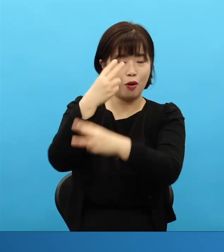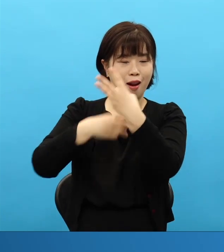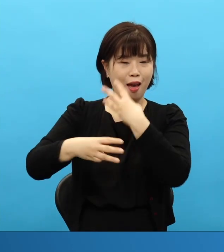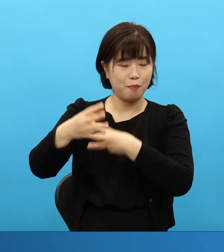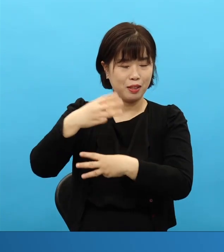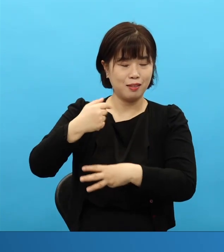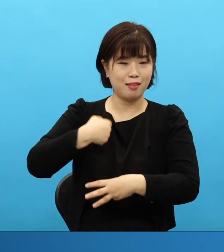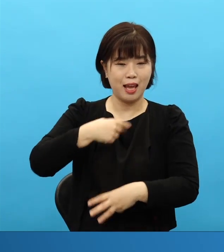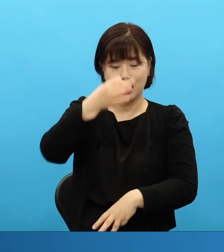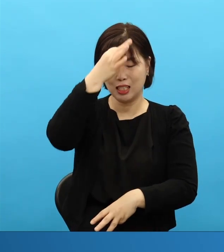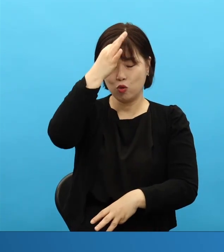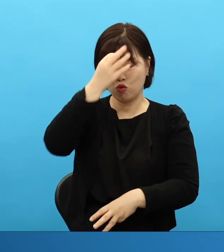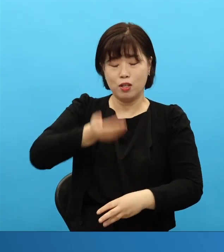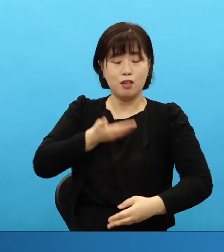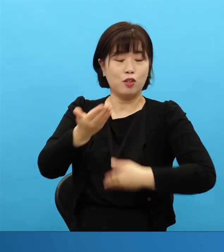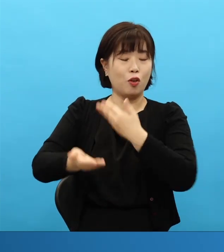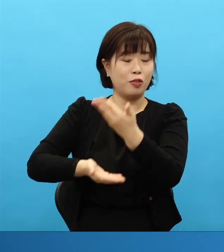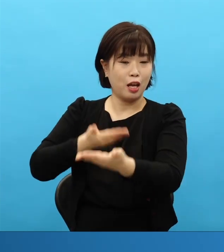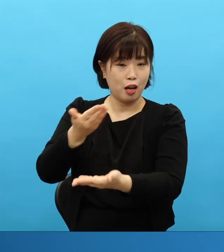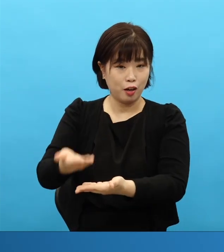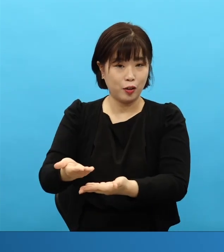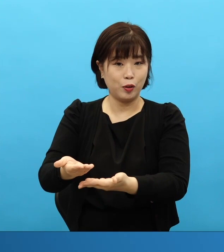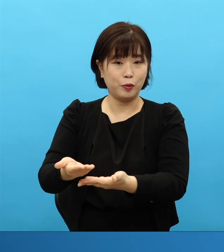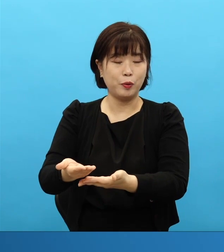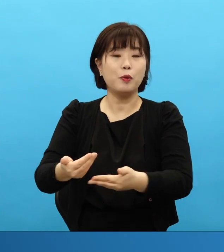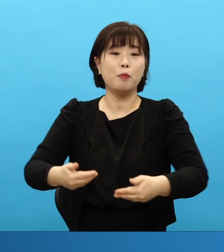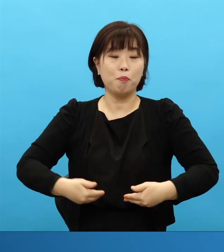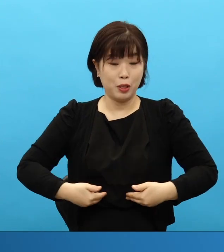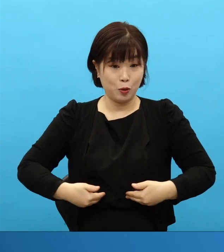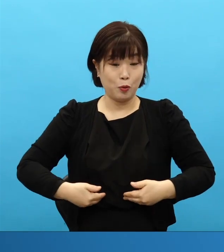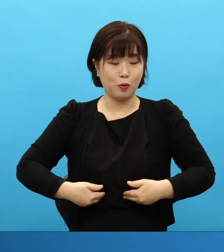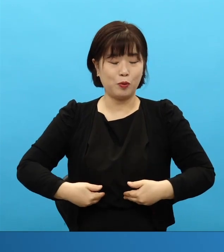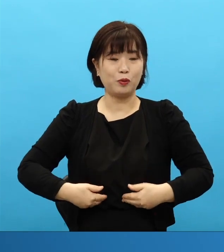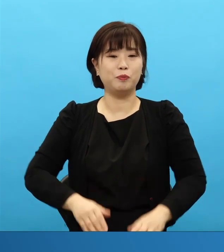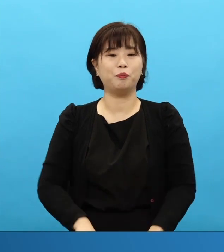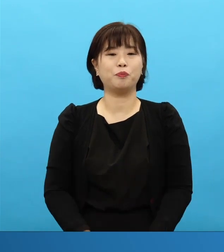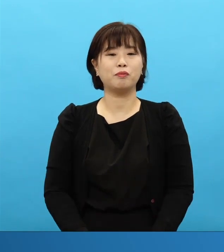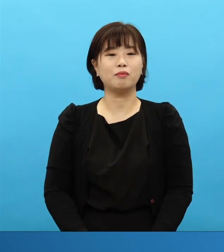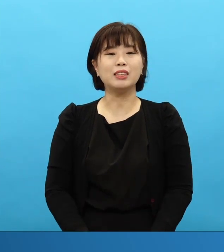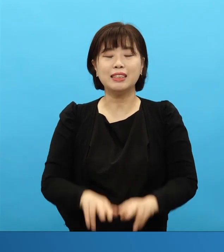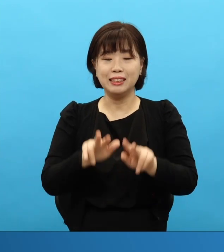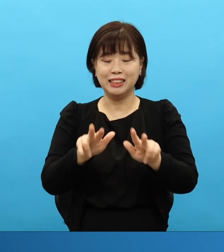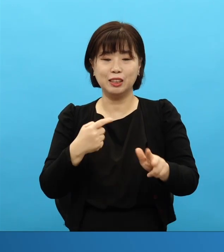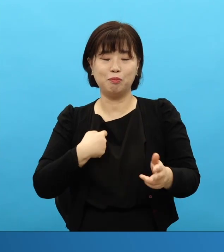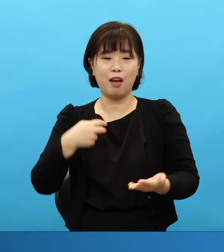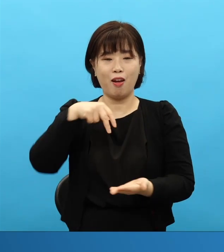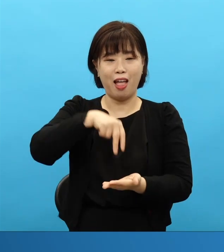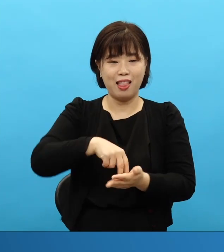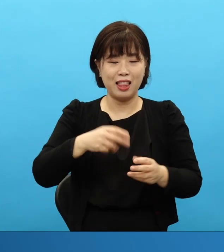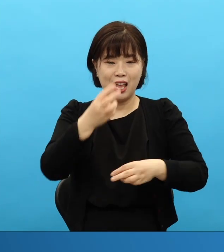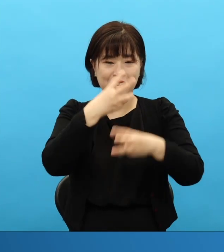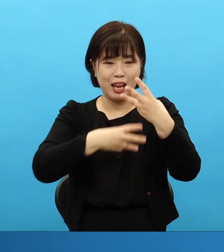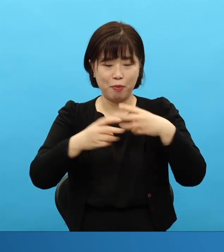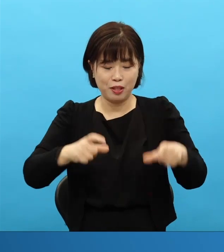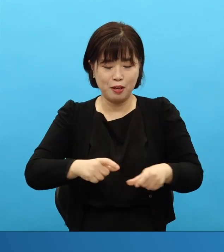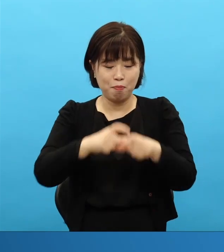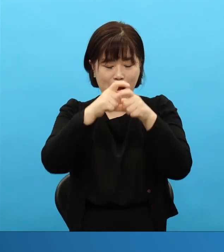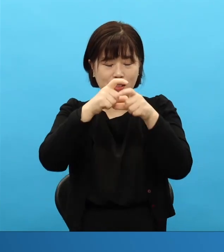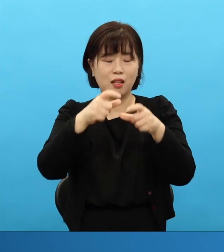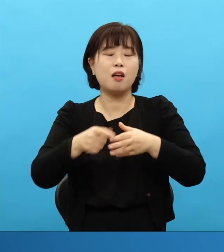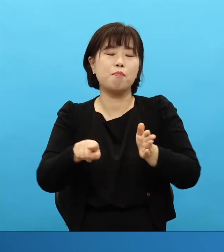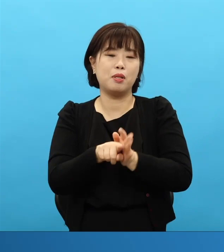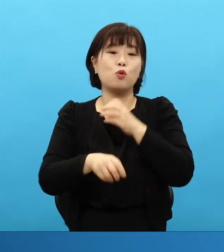복음 운동을 하고자 합니다. 지금 이 자리에 서게 된 렘넌트 망대로 고백합니다.